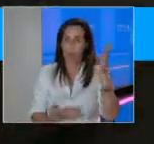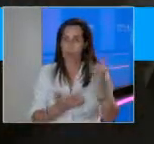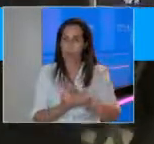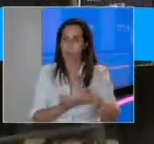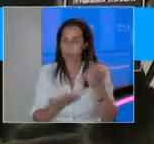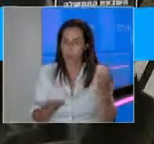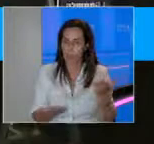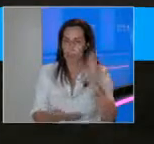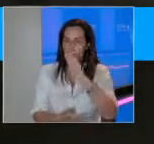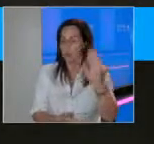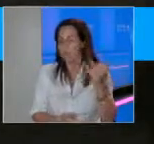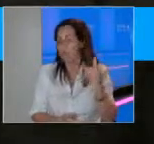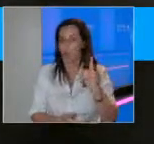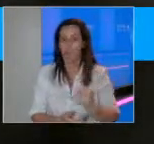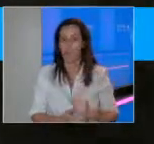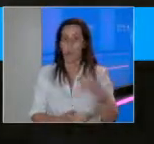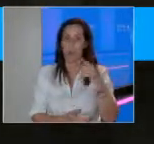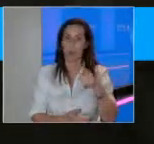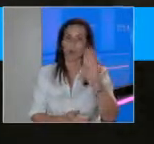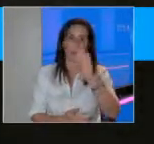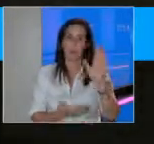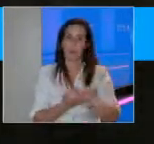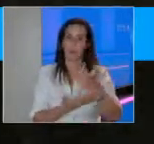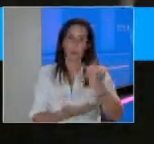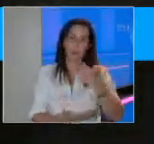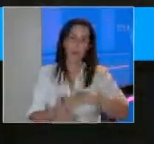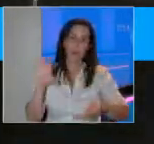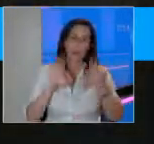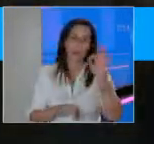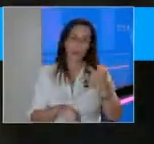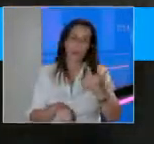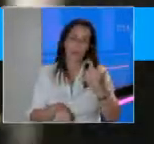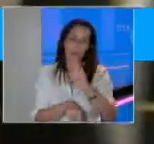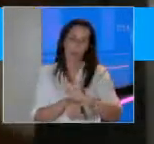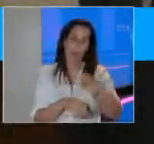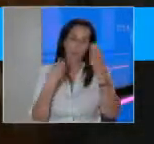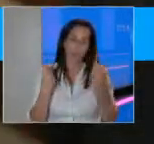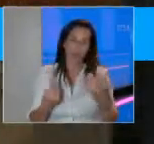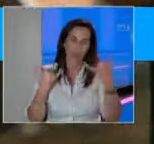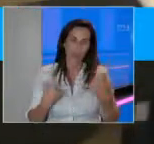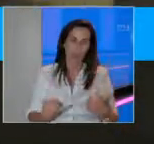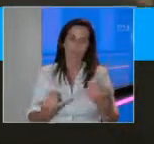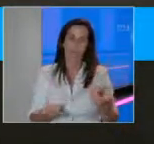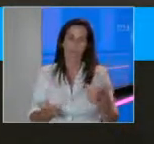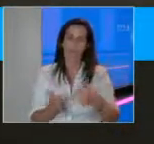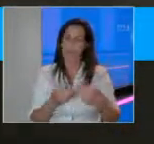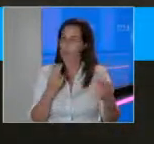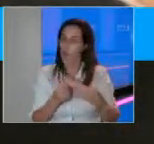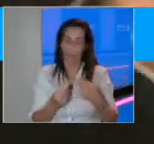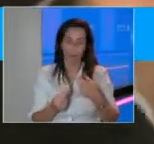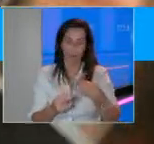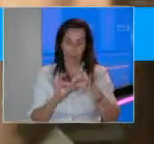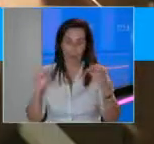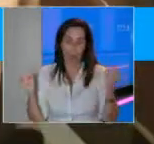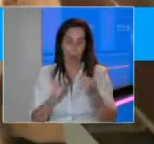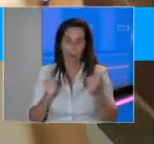מועצת השבט, אבל יכול להיות שהוא מחליט שהוא רוצה ללכת לבחירות, וזה העיתוי הכי טוב שיש לו, כי בקרוב אנחנו נכנסים